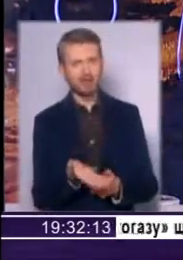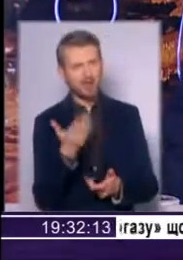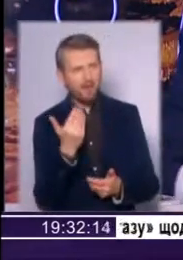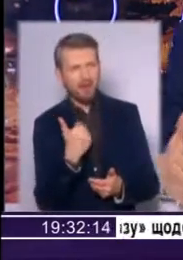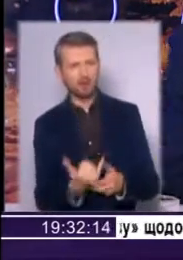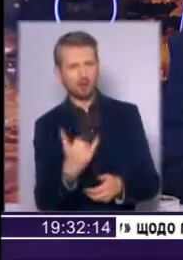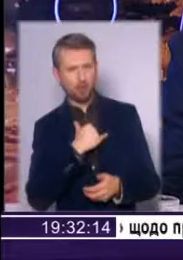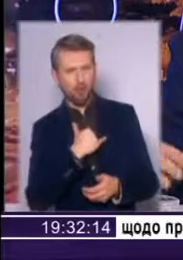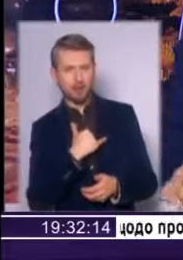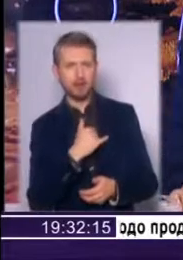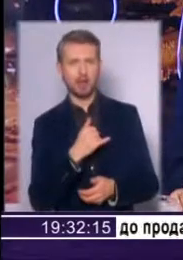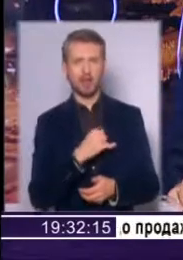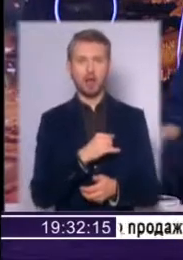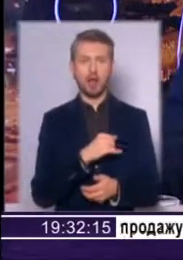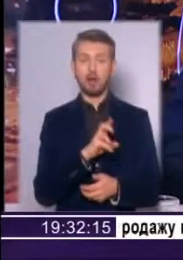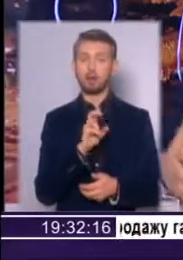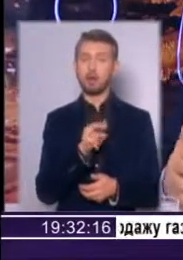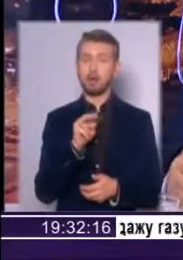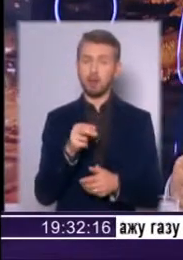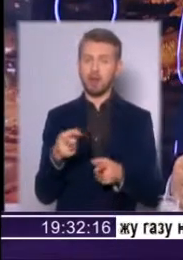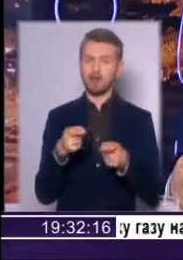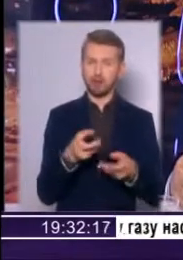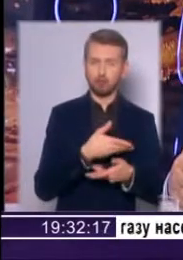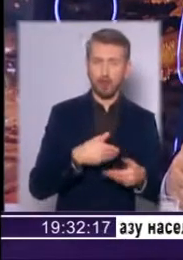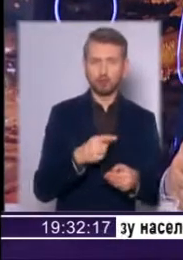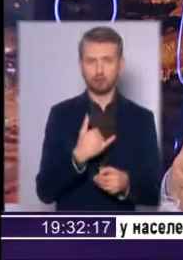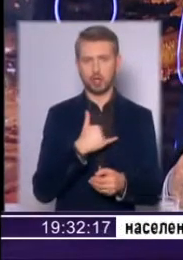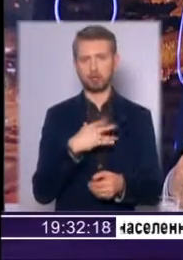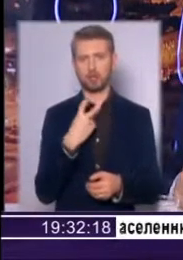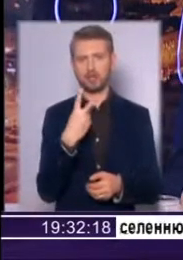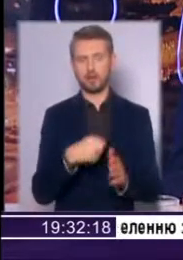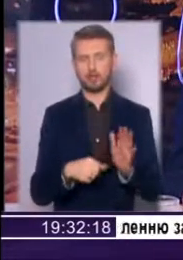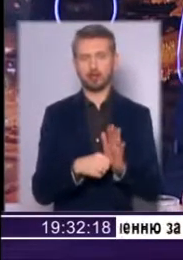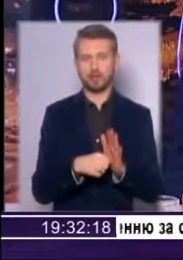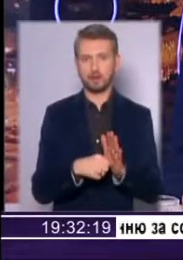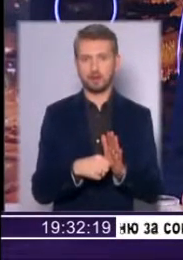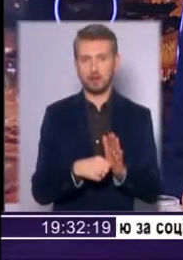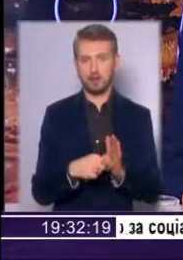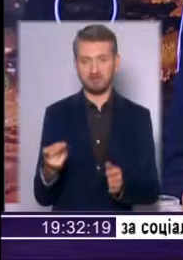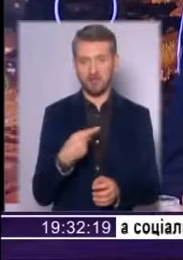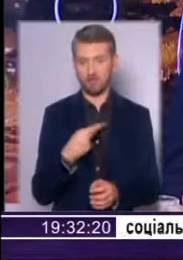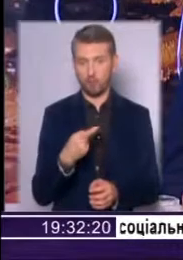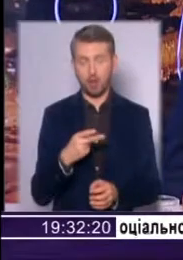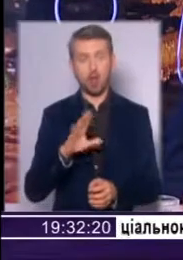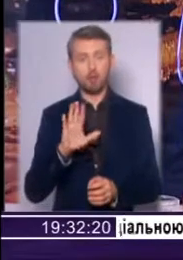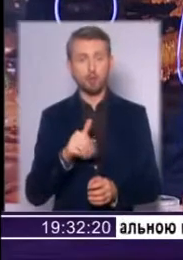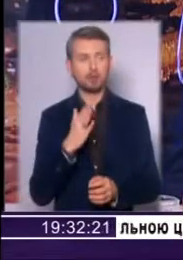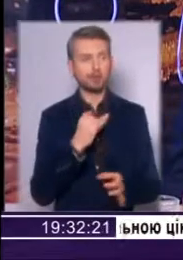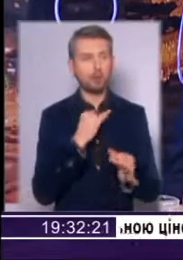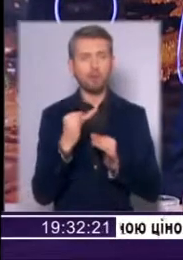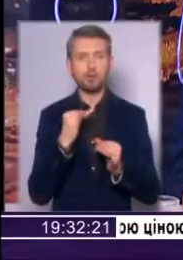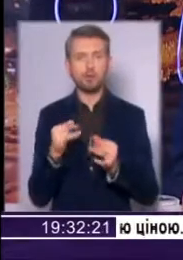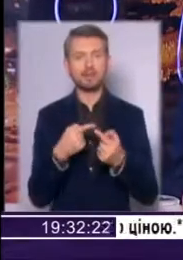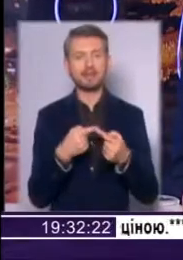БПП тягне, там давайте до нас, щоб ми сформували 226 на двох коаліцію. А далі вони будуть говорити з іншими